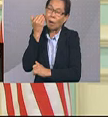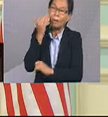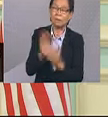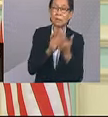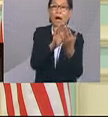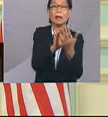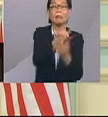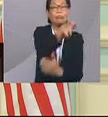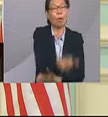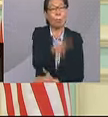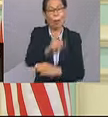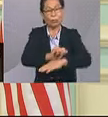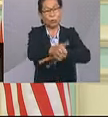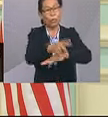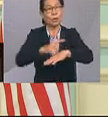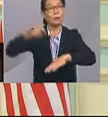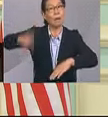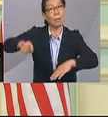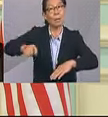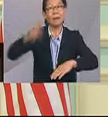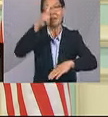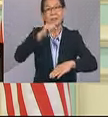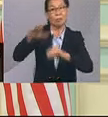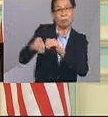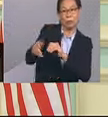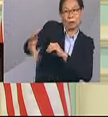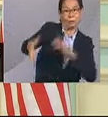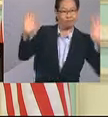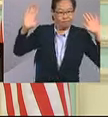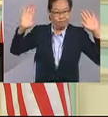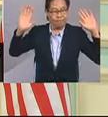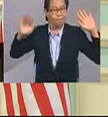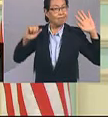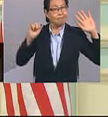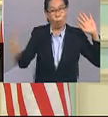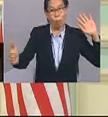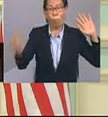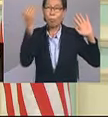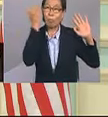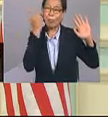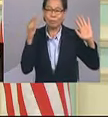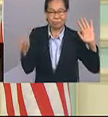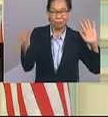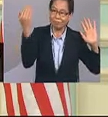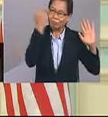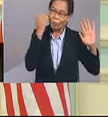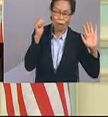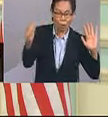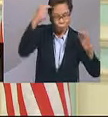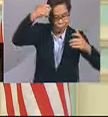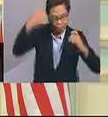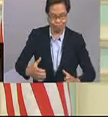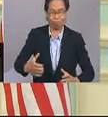terhadap mana-mana yang dituduh di mahkamah. Jadi ianya terserah kepada budi bicara mahkamah untuk